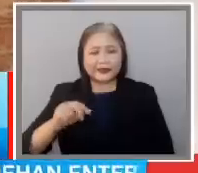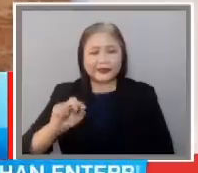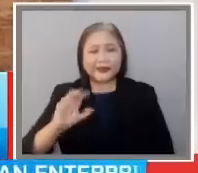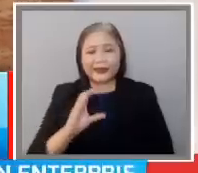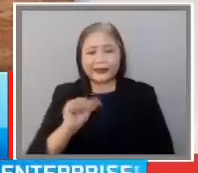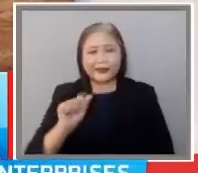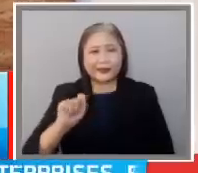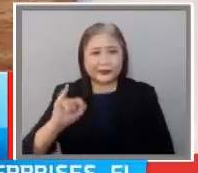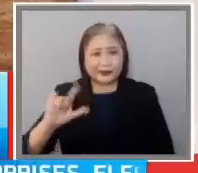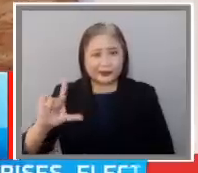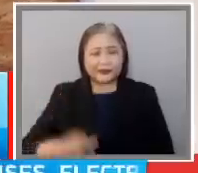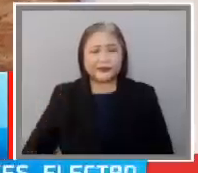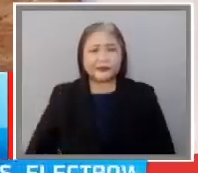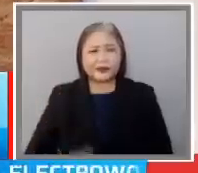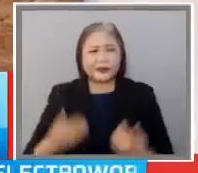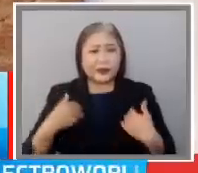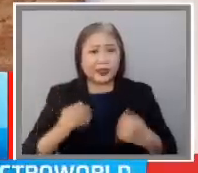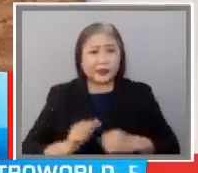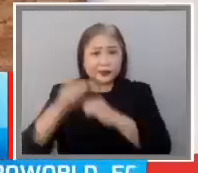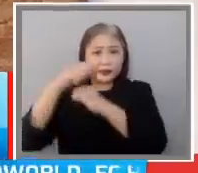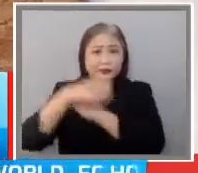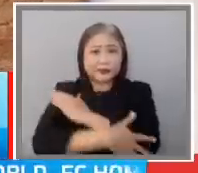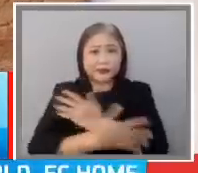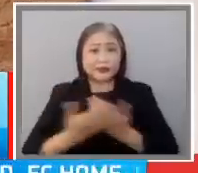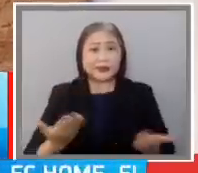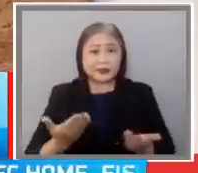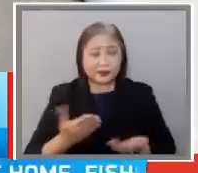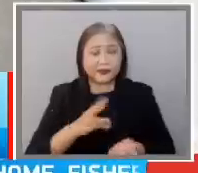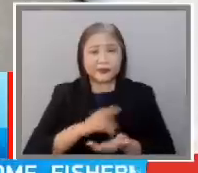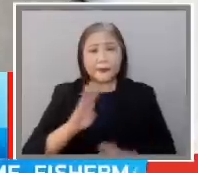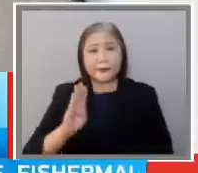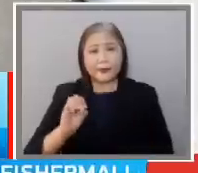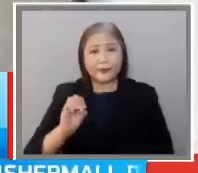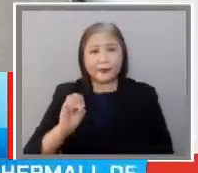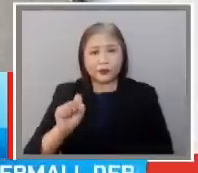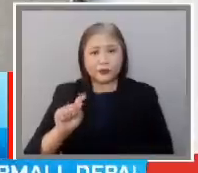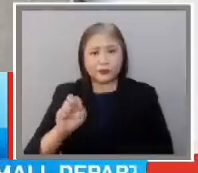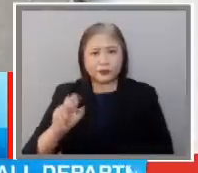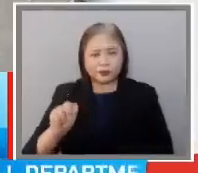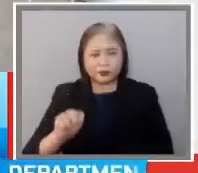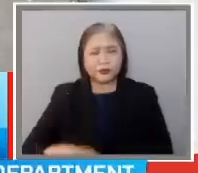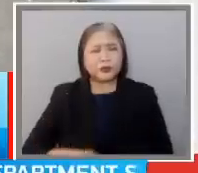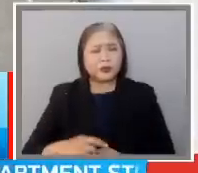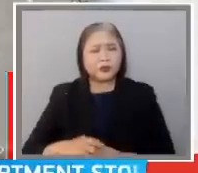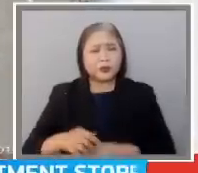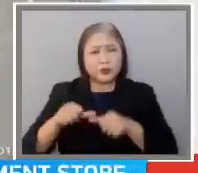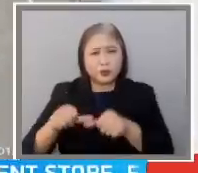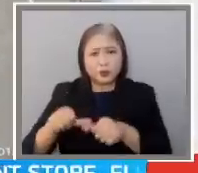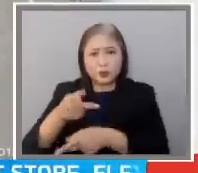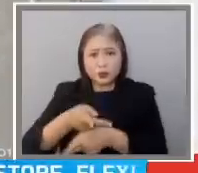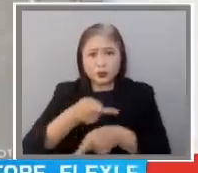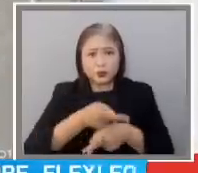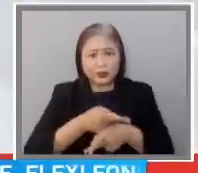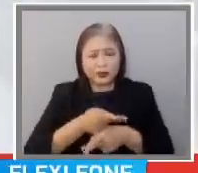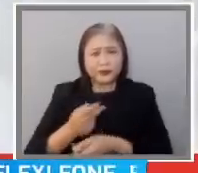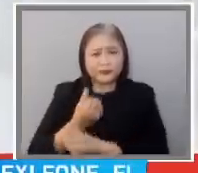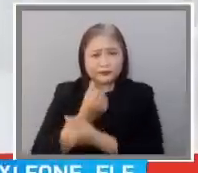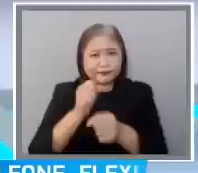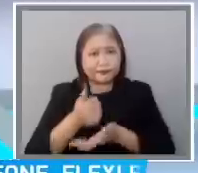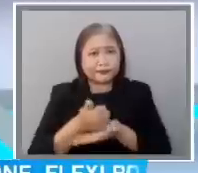iniulat namang landslide sa bayan ng Boston. Patuloy po ang monitoring at relief operation ng mga otoridad.